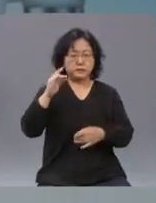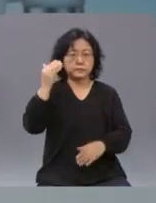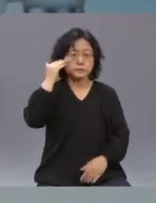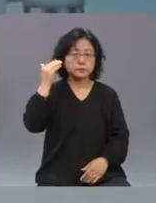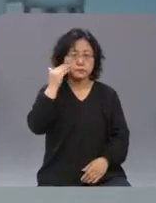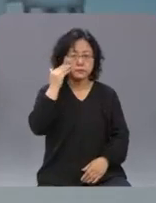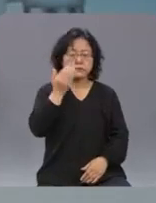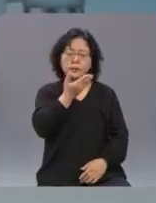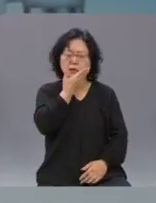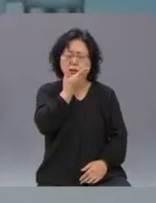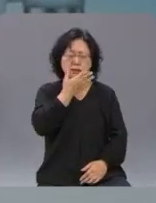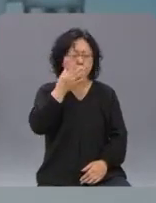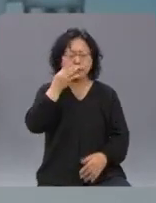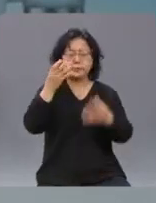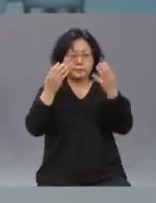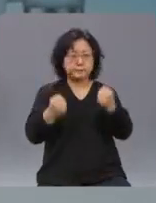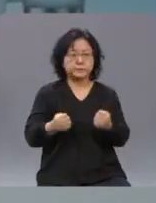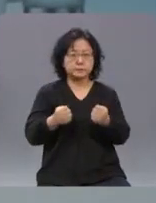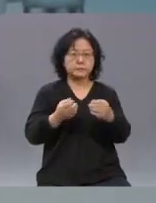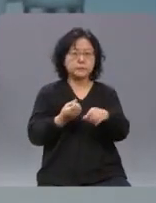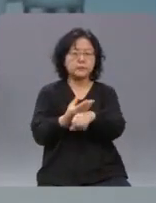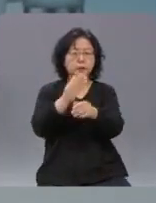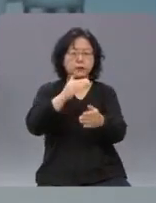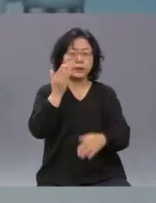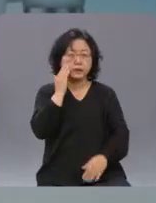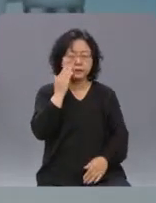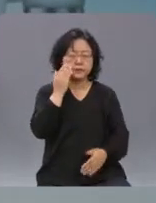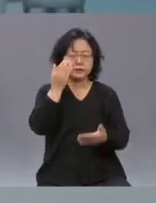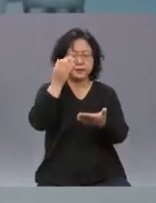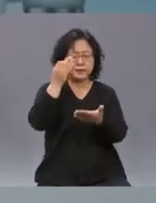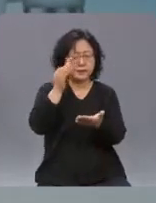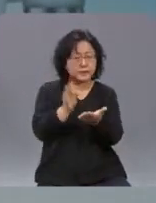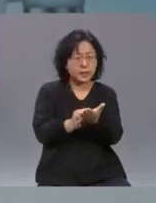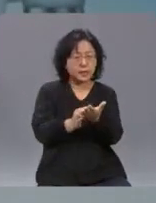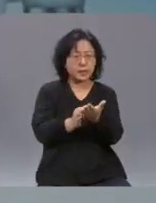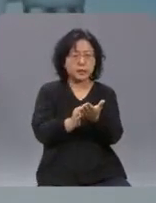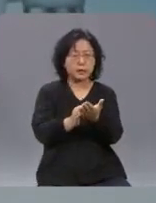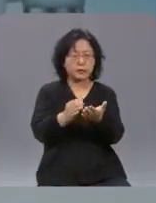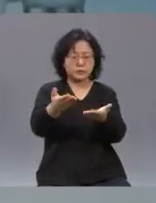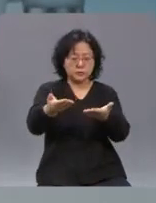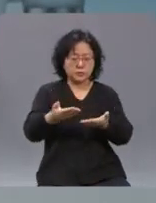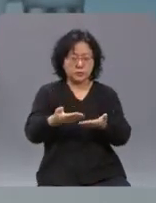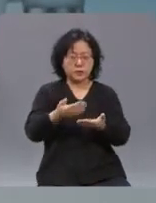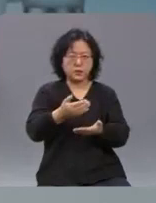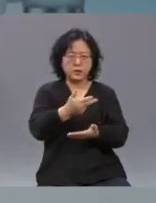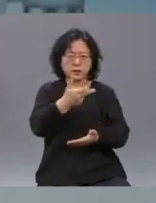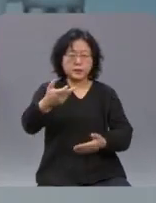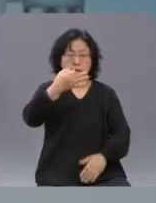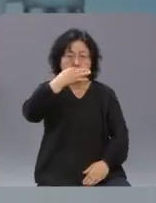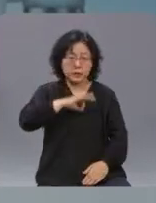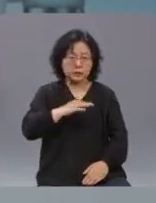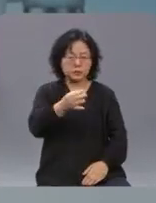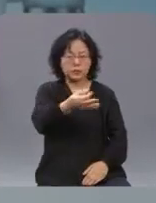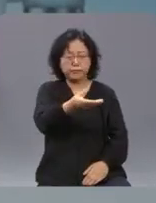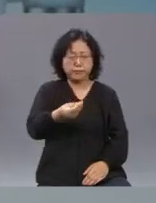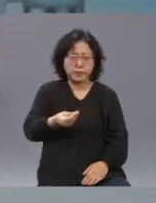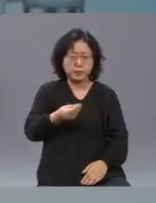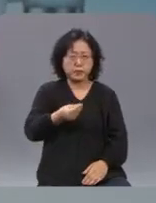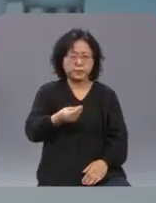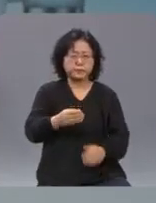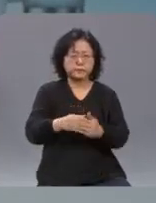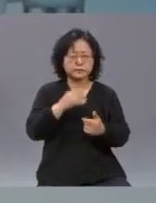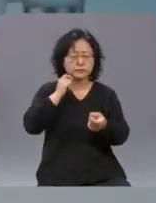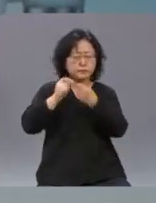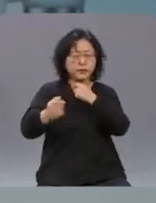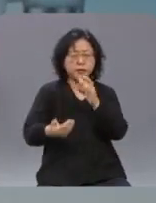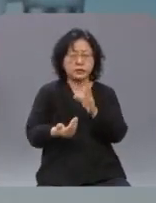화장품의 인기가 높죠 이런 수출용 화장품을 싸게 공급한다거나 큰 수익을 내게 해주겠다며 돈을 빌려 가로채는